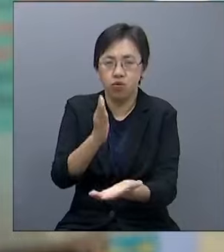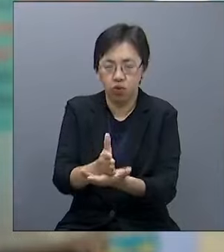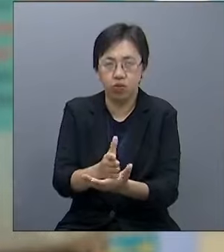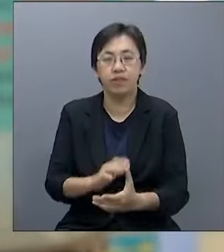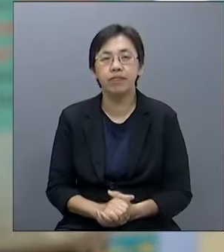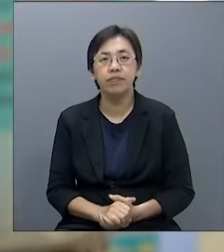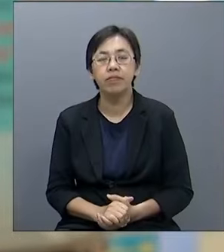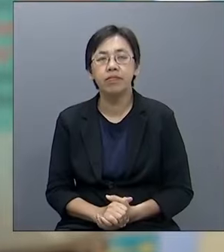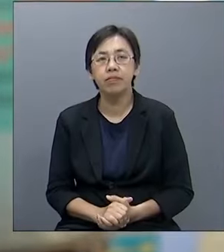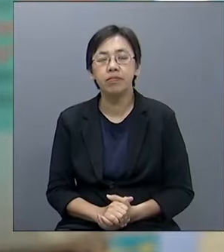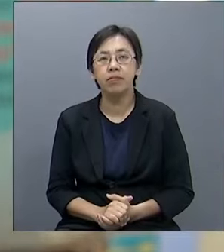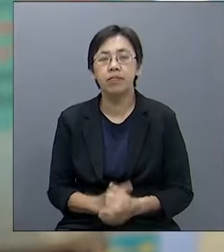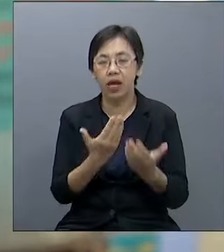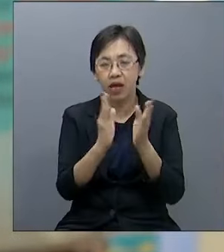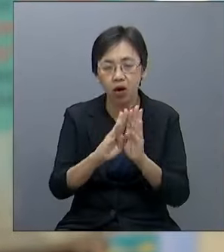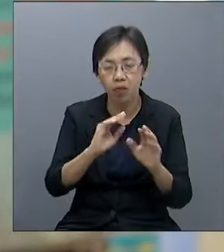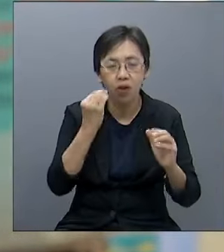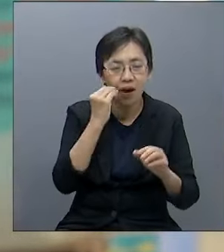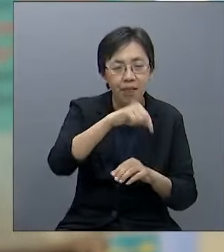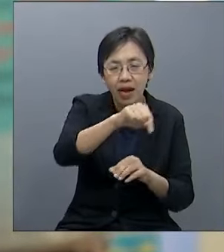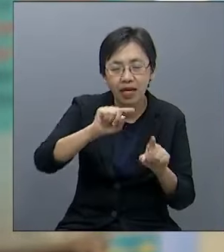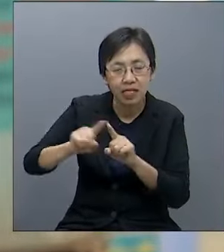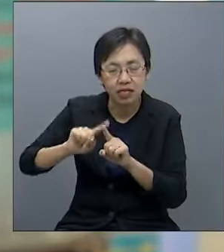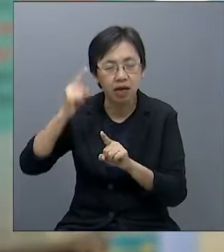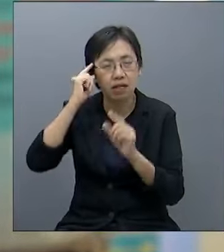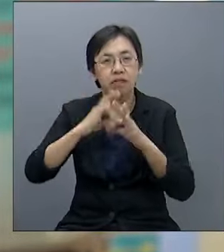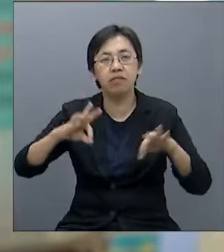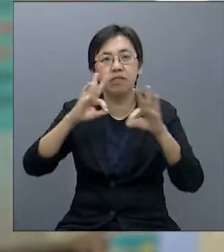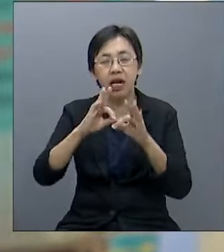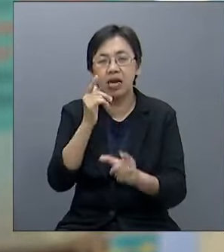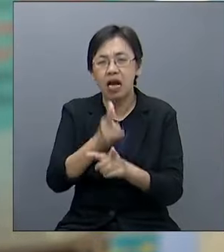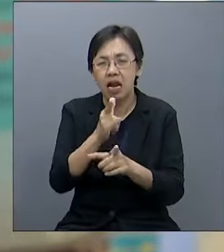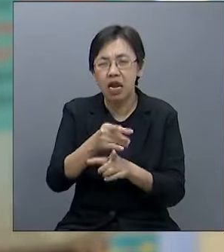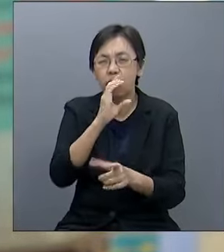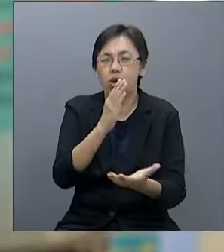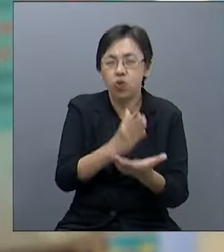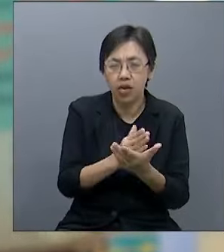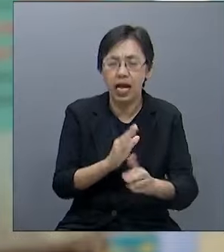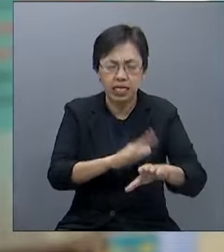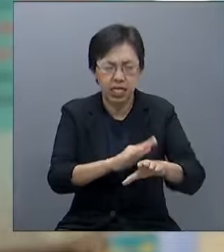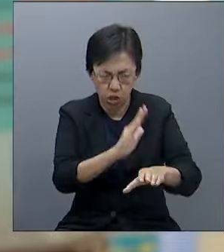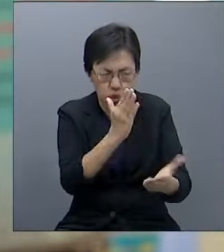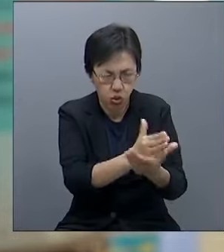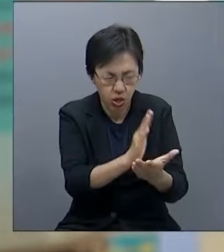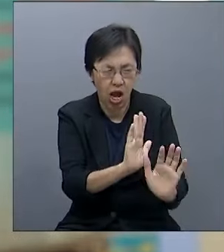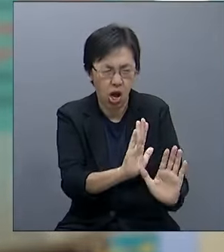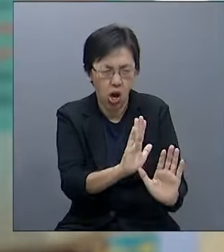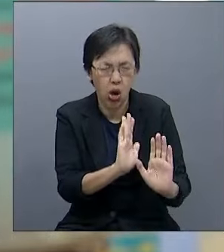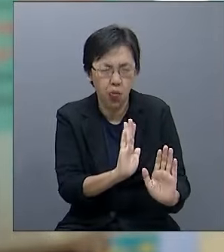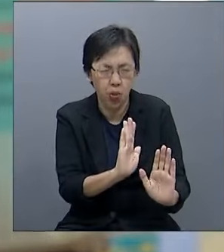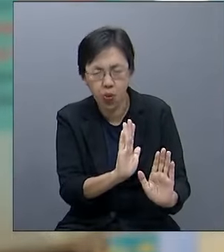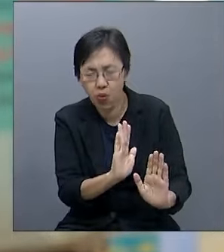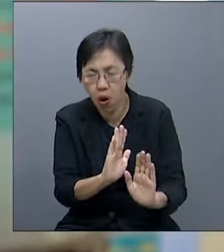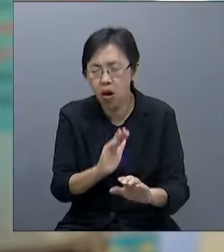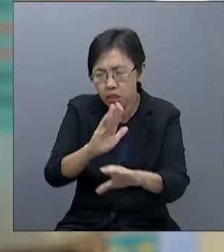ำสู่ให้หลายๆครอบครัวเนี่ยให้ความสำคัญจริงจังช่วยกันเตือนช่วยกันลดละเลิกเหล่านี้ค่ะทำให้มันเห็นรู